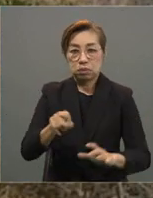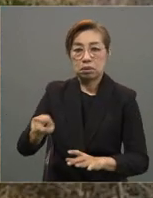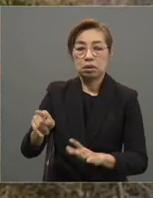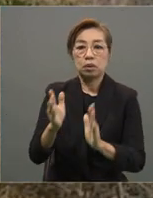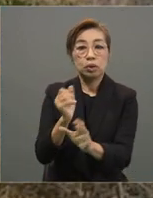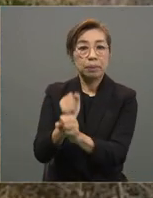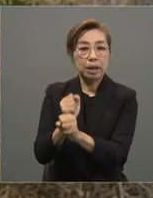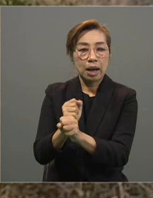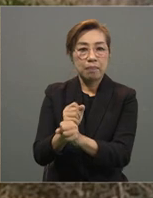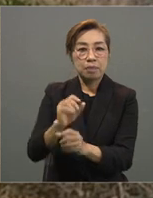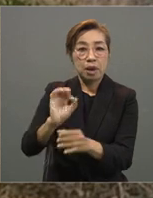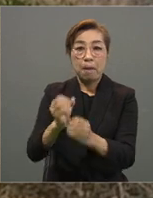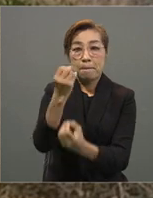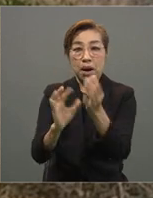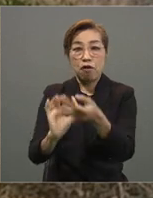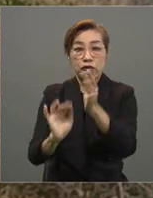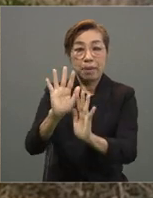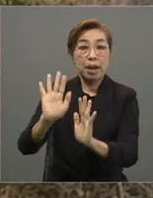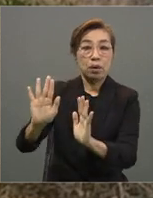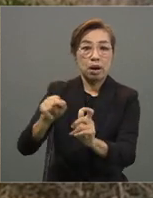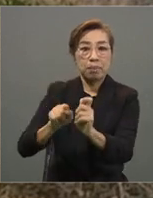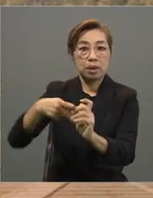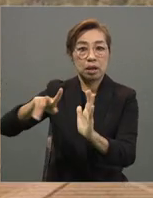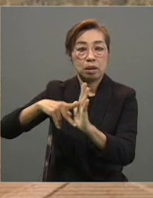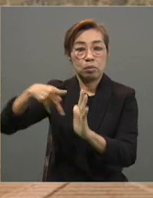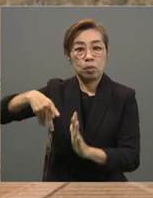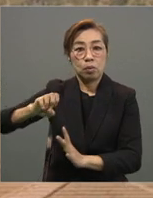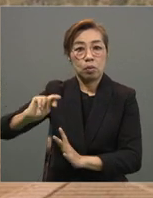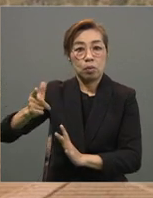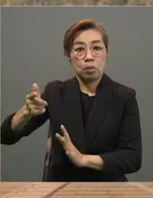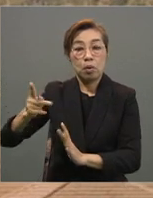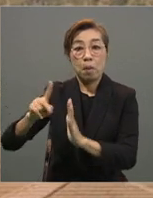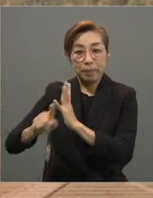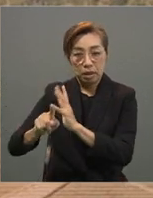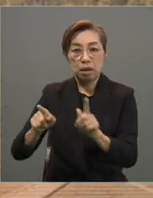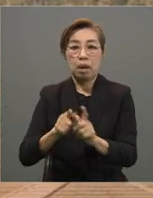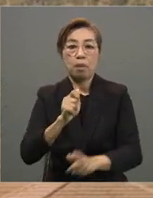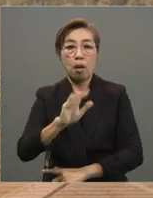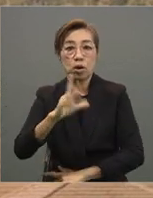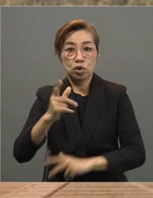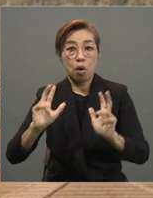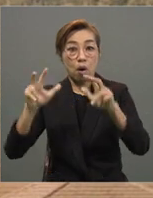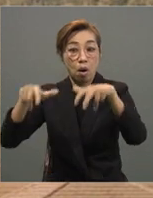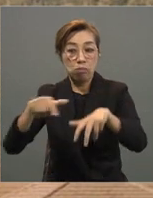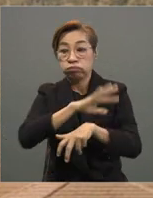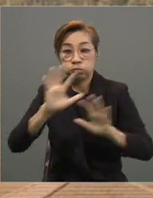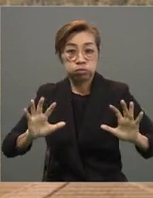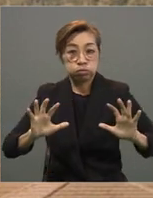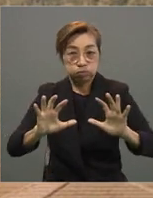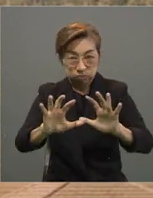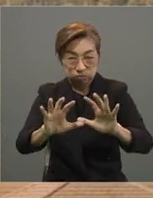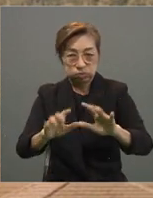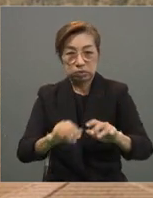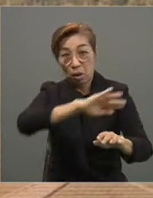เจ้าหน้าที่สถานีควบคุมไฟฝ่าภูพิงและอุทยานแห่งชาติดอยสุเทพปุยเร่งเข้าพื้นที่กันตั้งแต่ช่วงเช้าเลย